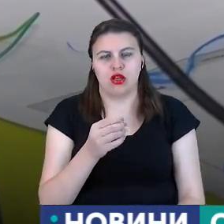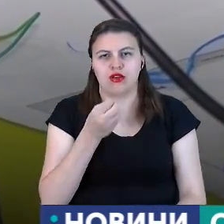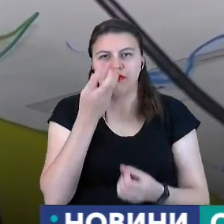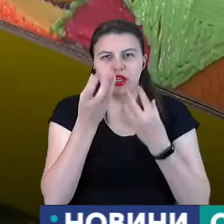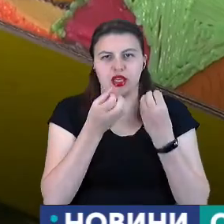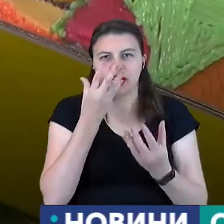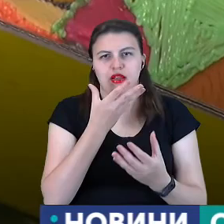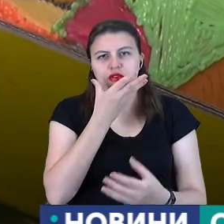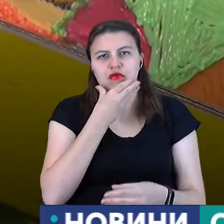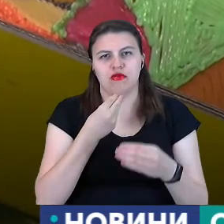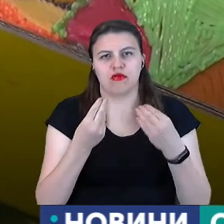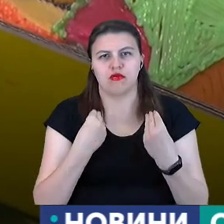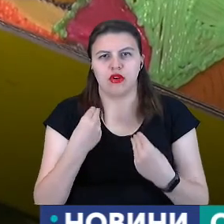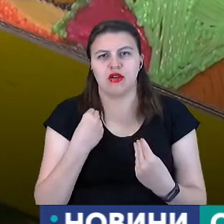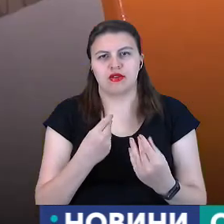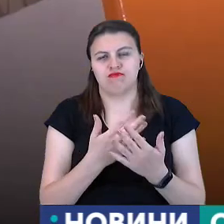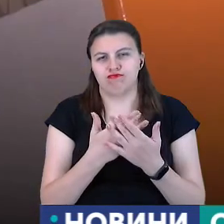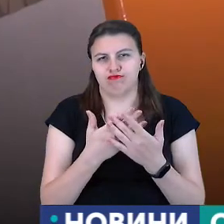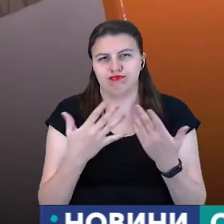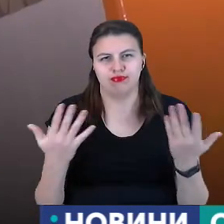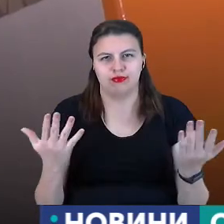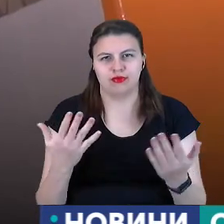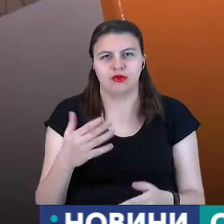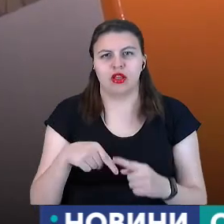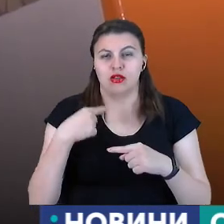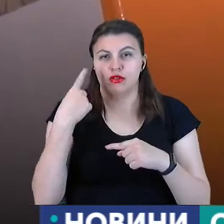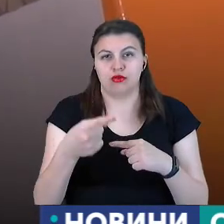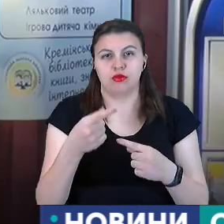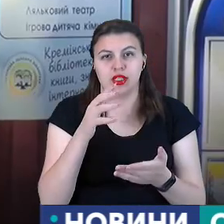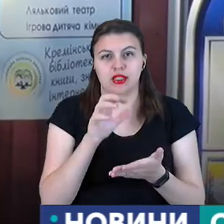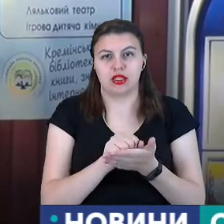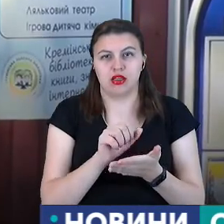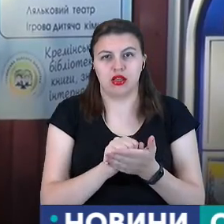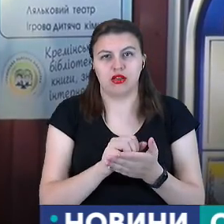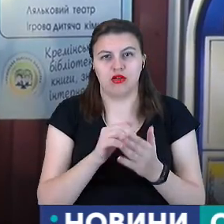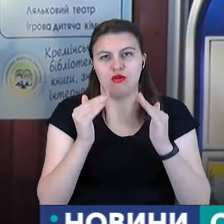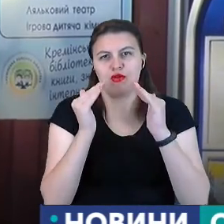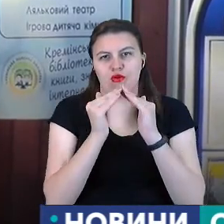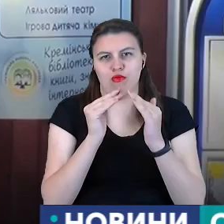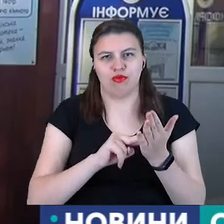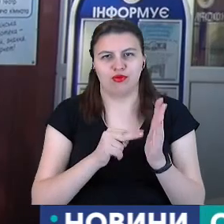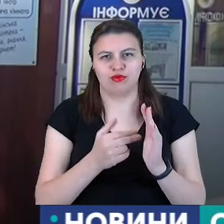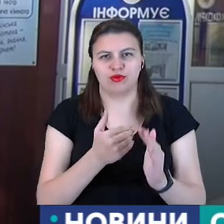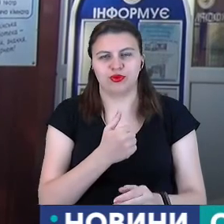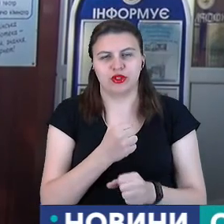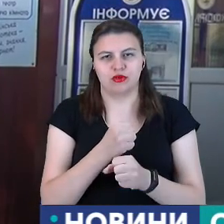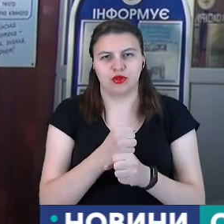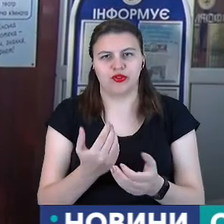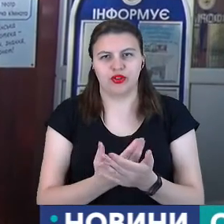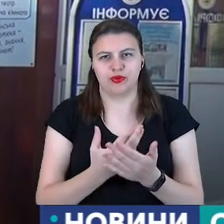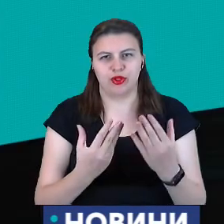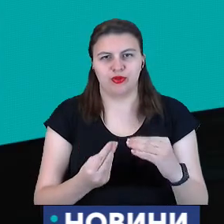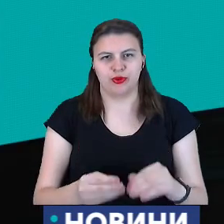та інше. На наступному занятті усім клубом планують зробити об'ємний будинок. Анастасія Куліш, Андрій Брігідер. Новини на